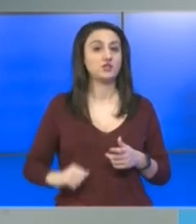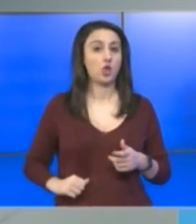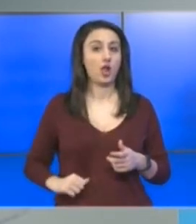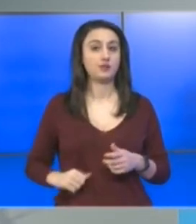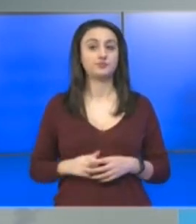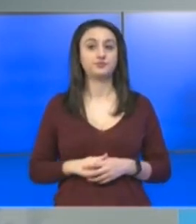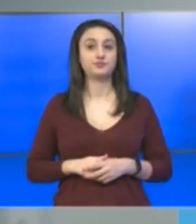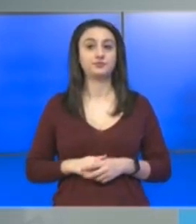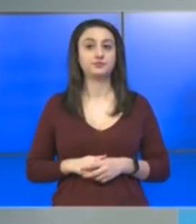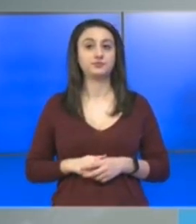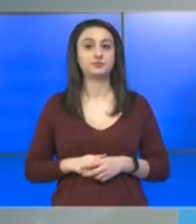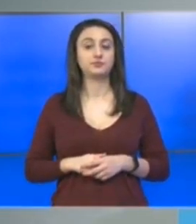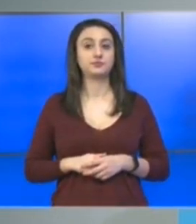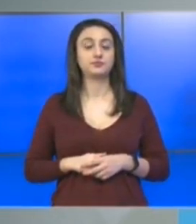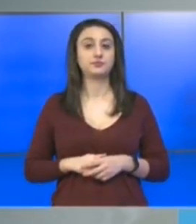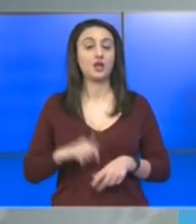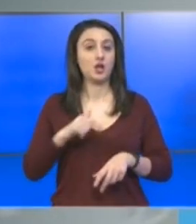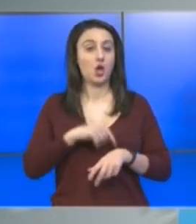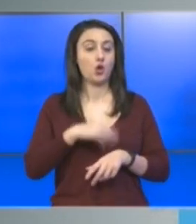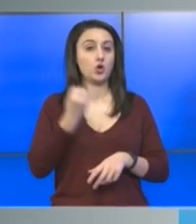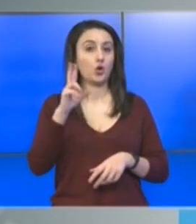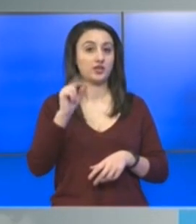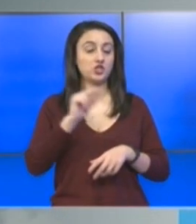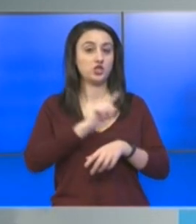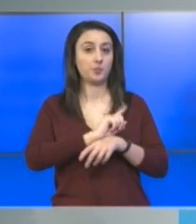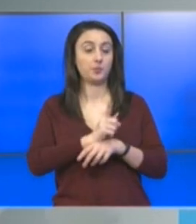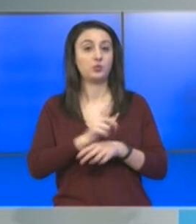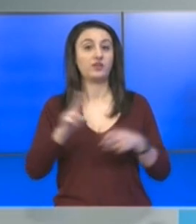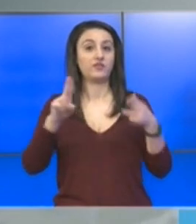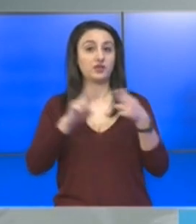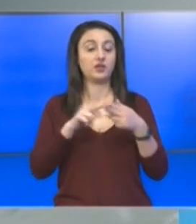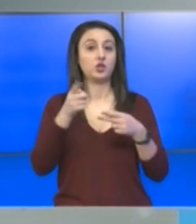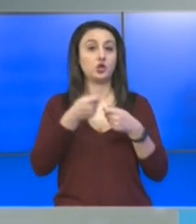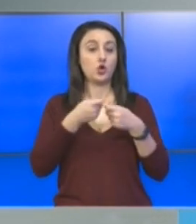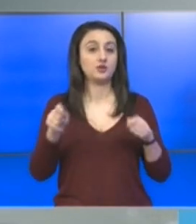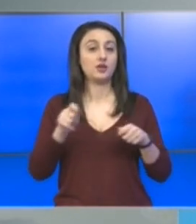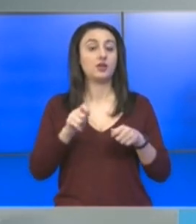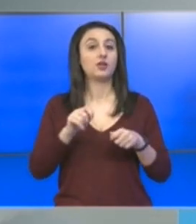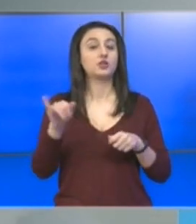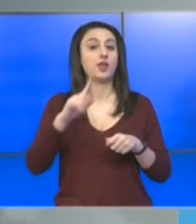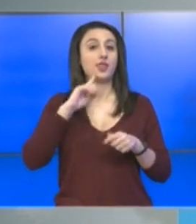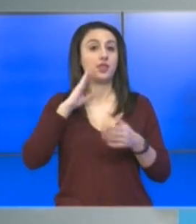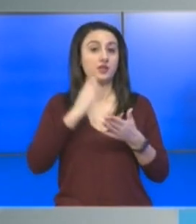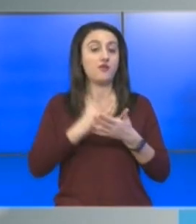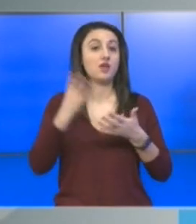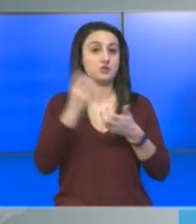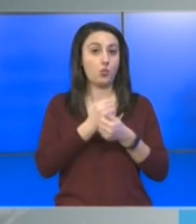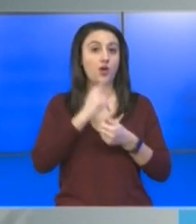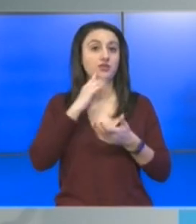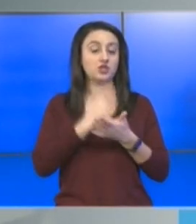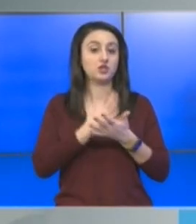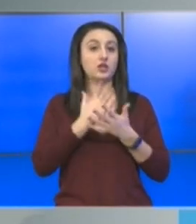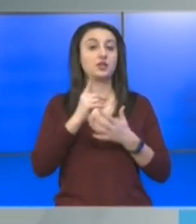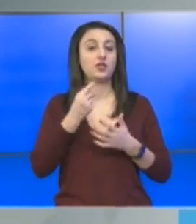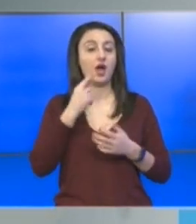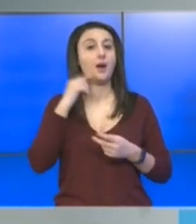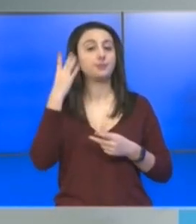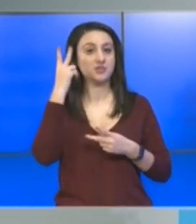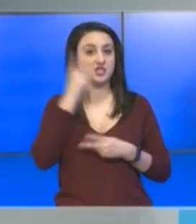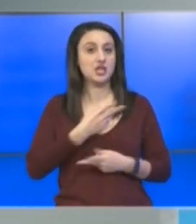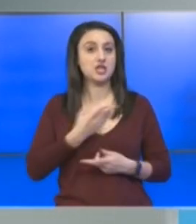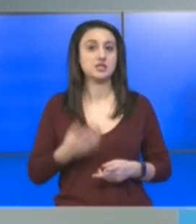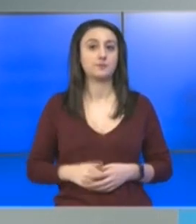înțeles. Moment, asta voiam să la ora 9:30 vă întruniți acolo toți factorii decidenți și veți lua o decizie în ceea ce privește unitatea de